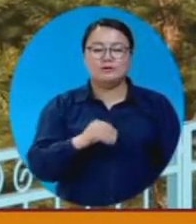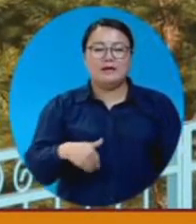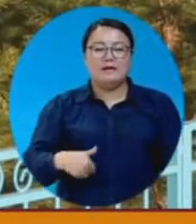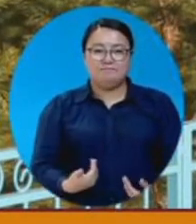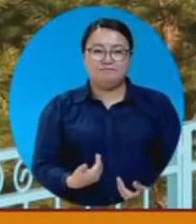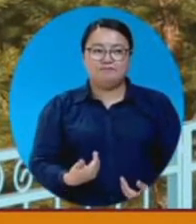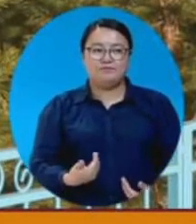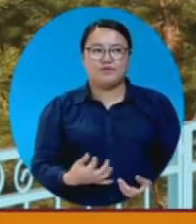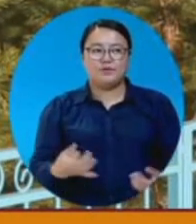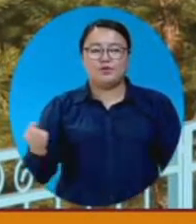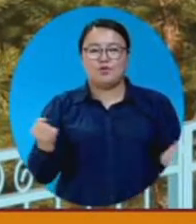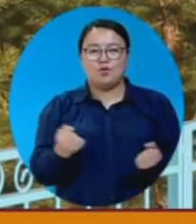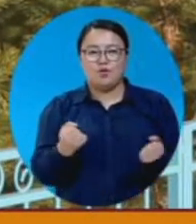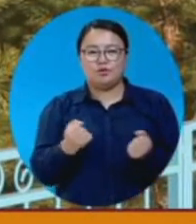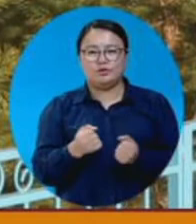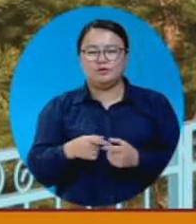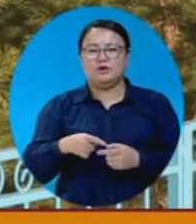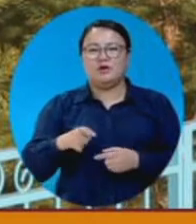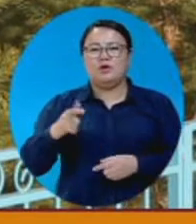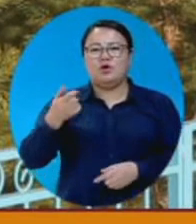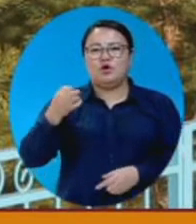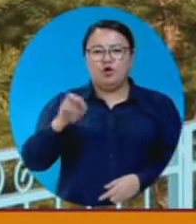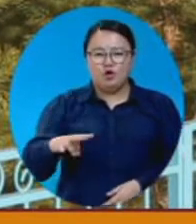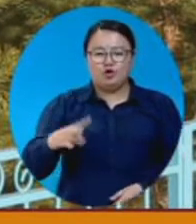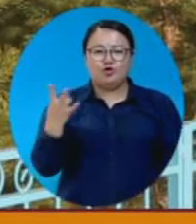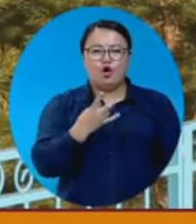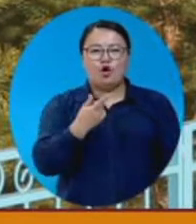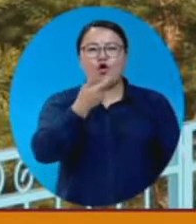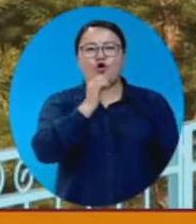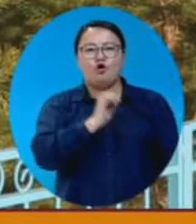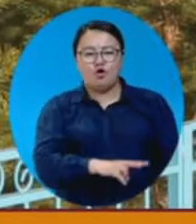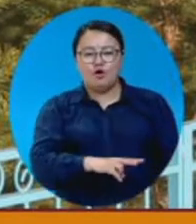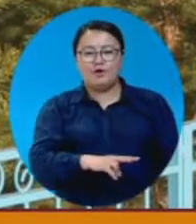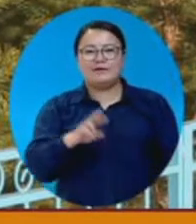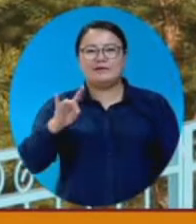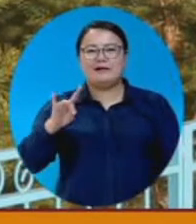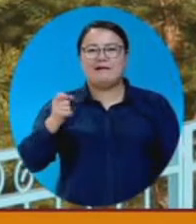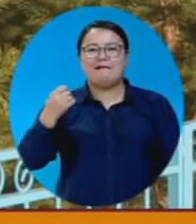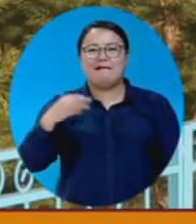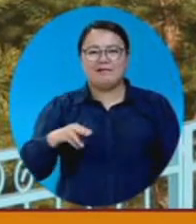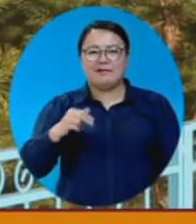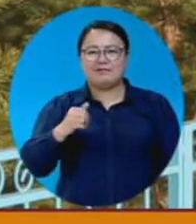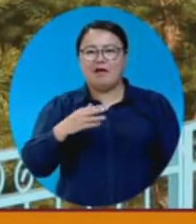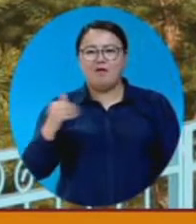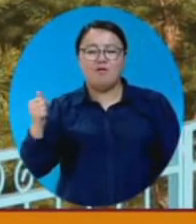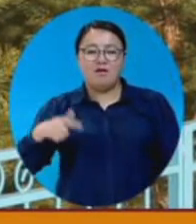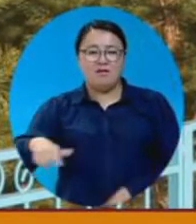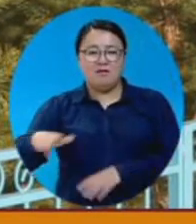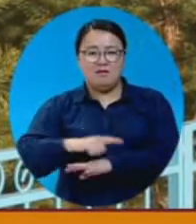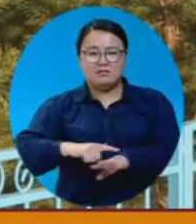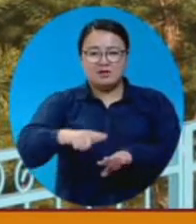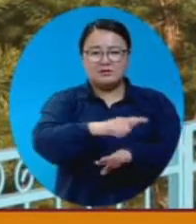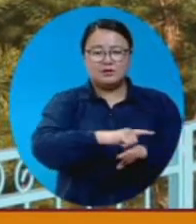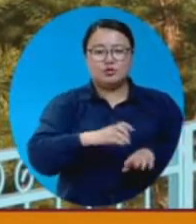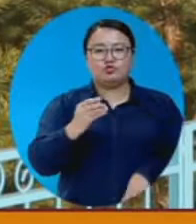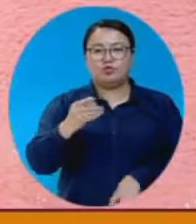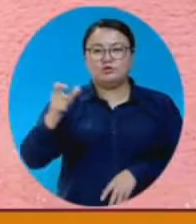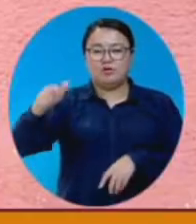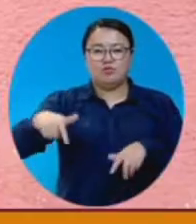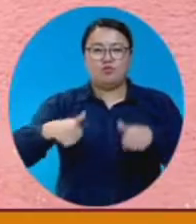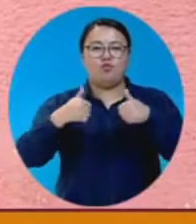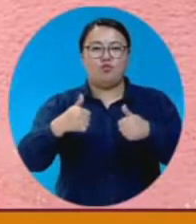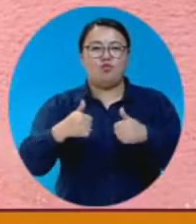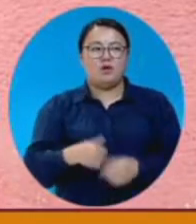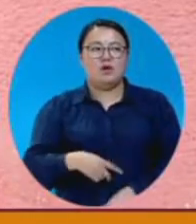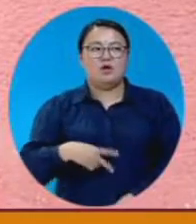нутгалдаг хүүхдэн мухрын гол ногоон гол та яргатын давхс ийм газруудаар малчтын нутгалдаг газар бол сүлжээ орж